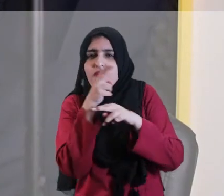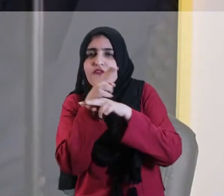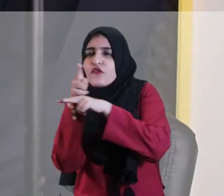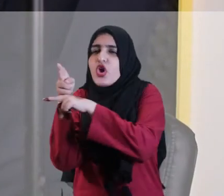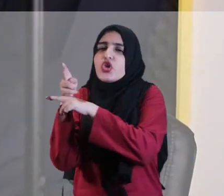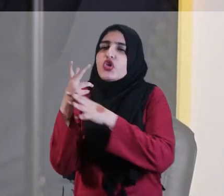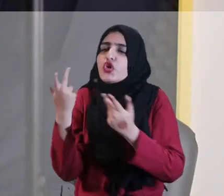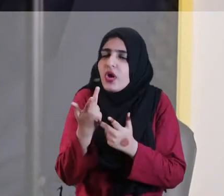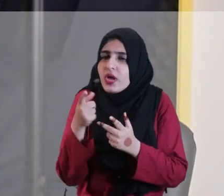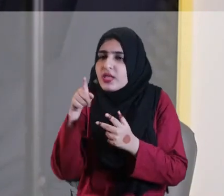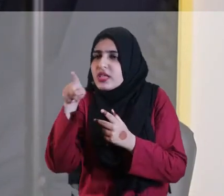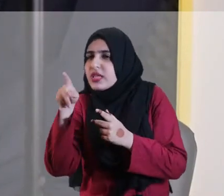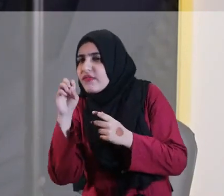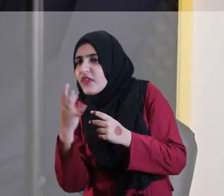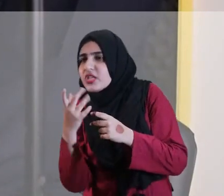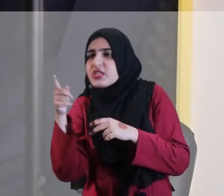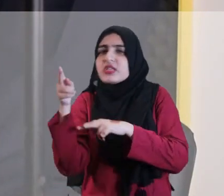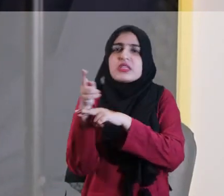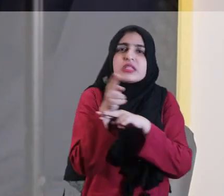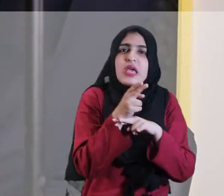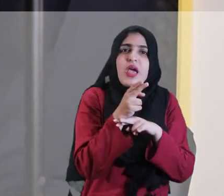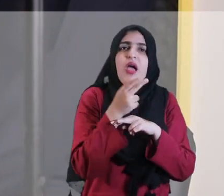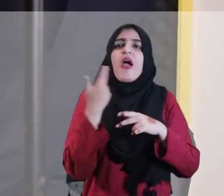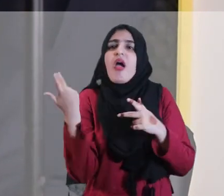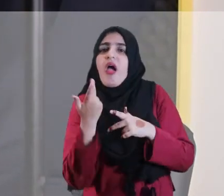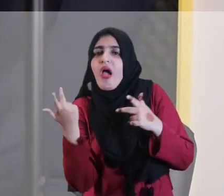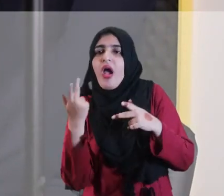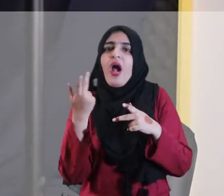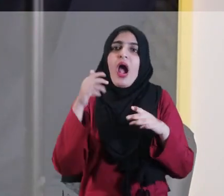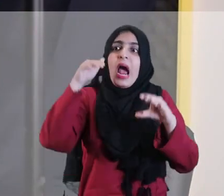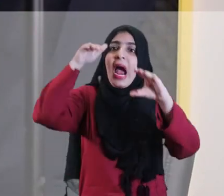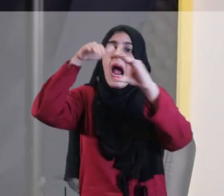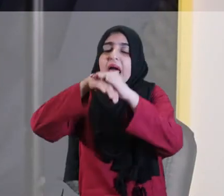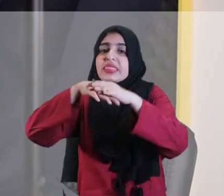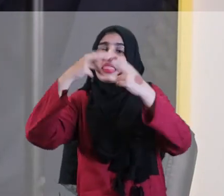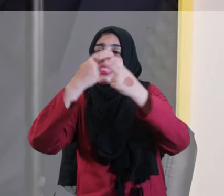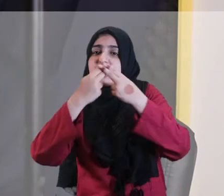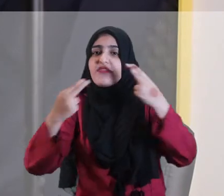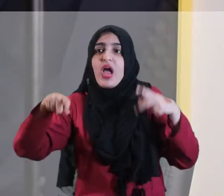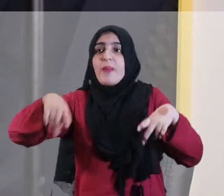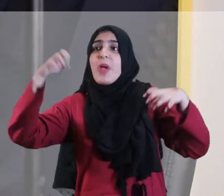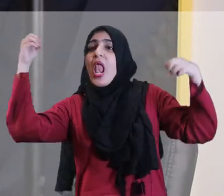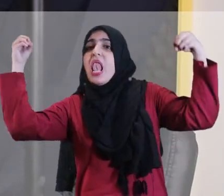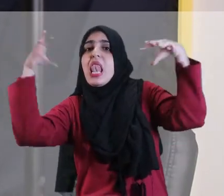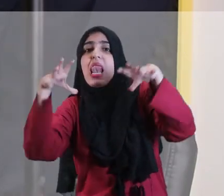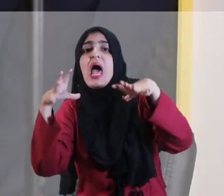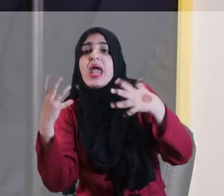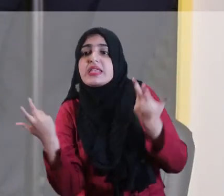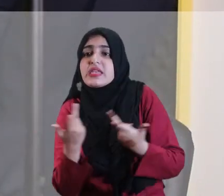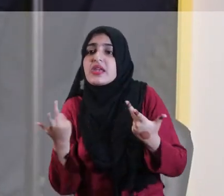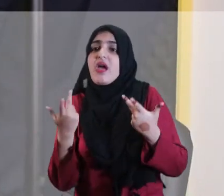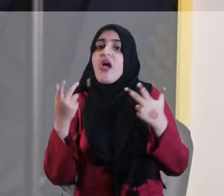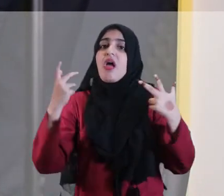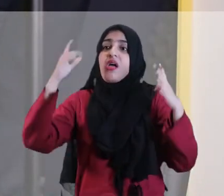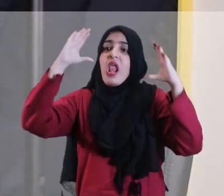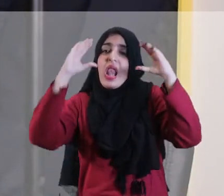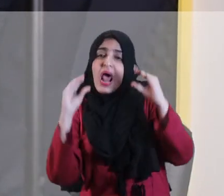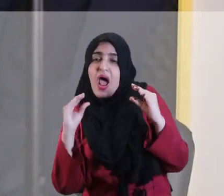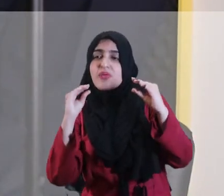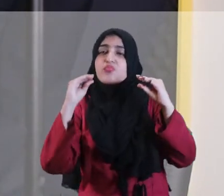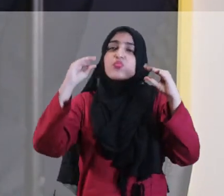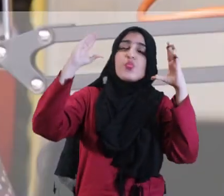इसलिए क्योंकि प्रेजेंस फेल्ट कर रहा है यह लाइट इसलिए उन्होंने यूज किए बेवकूफ भी ना वह समथिंग लूमिस गोन टो हैपन सो यू नो